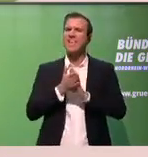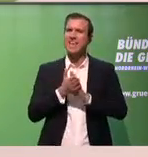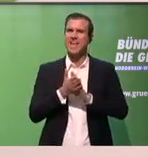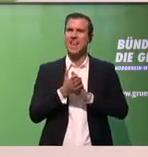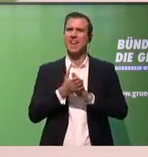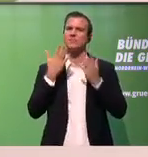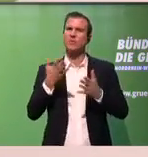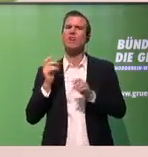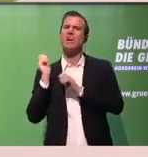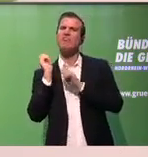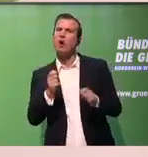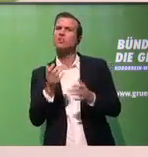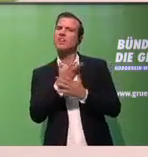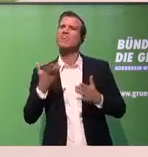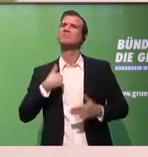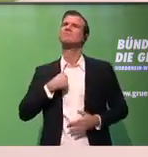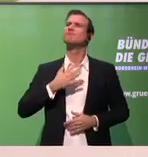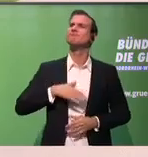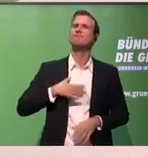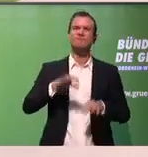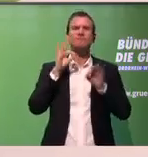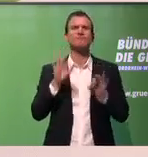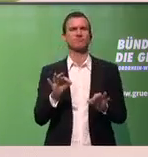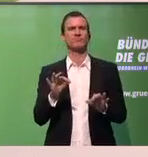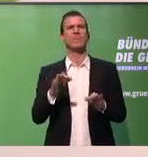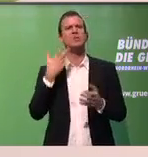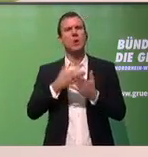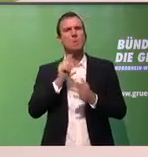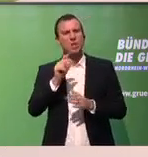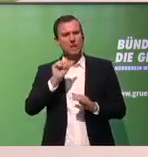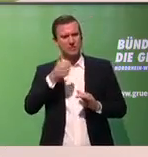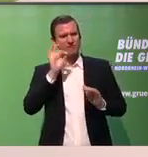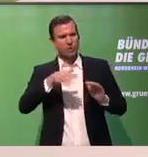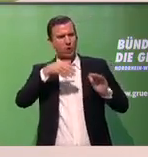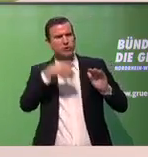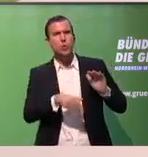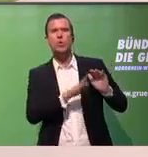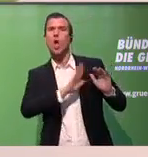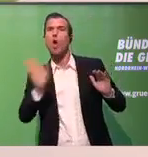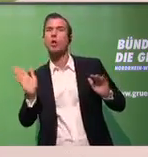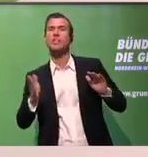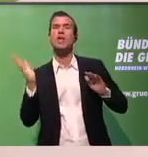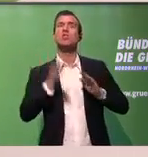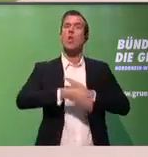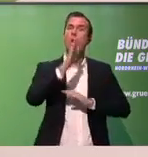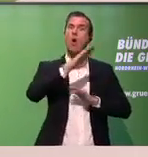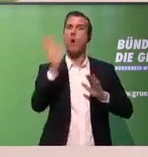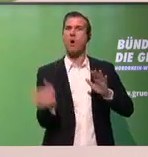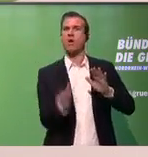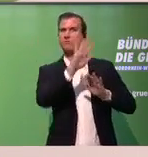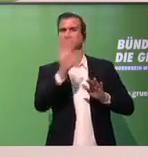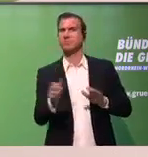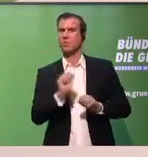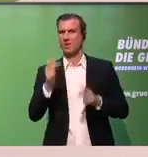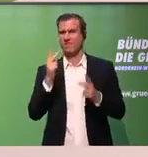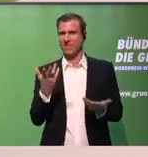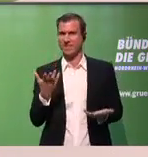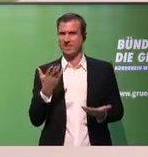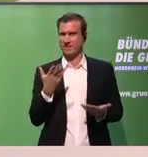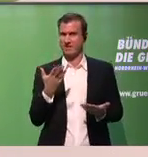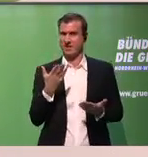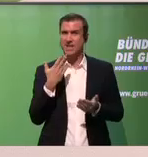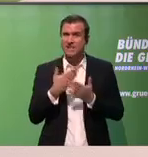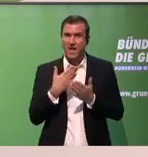entsprechenden Vorschlägen gefällt, ist, dass das gut für den Süden, Osten und Norden Europas ist. Und das müssen wir